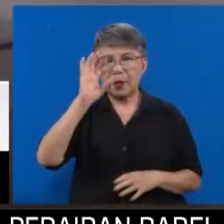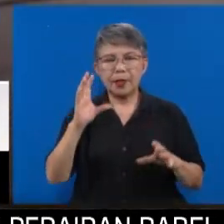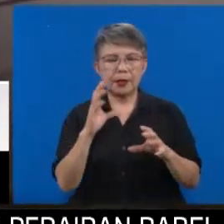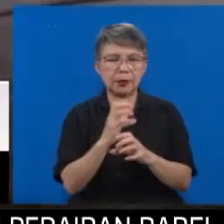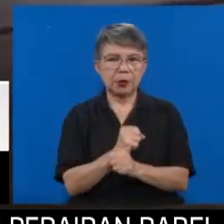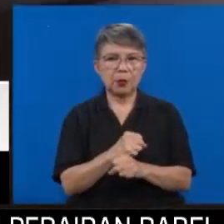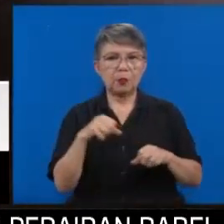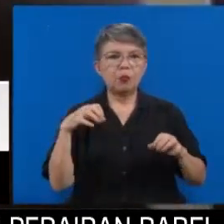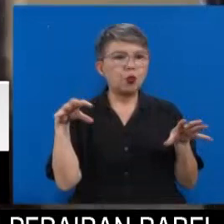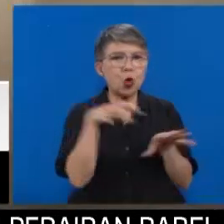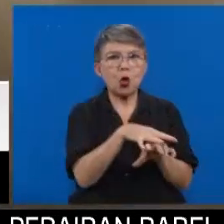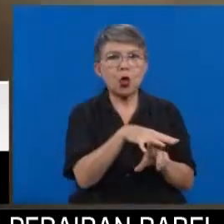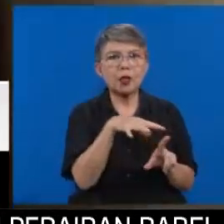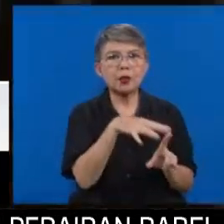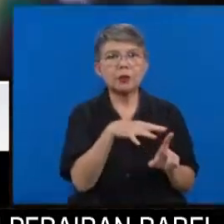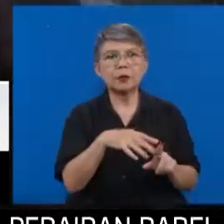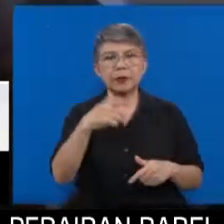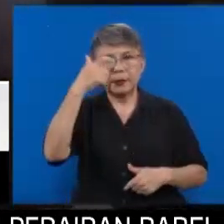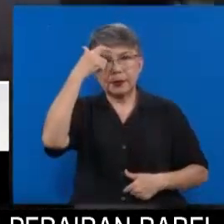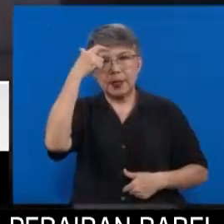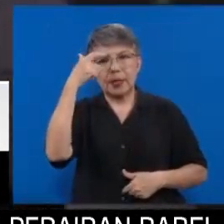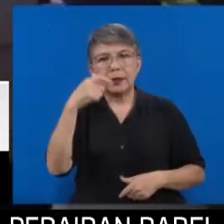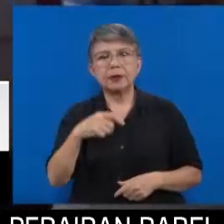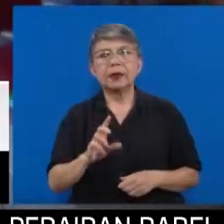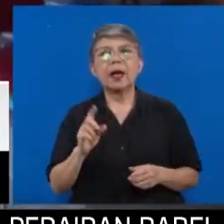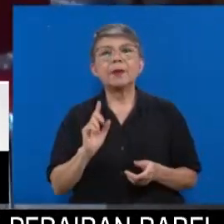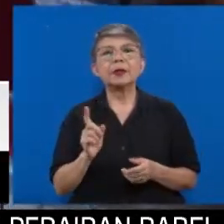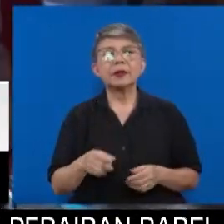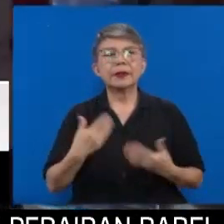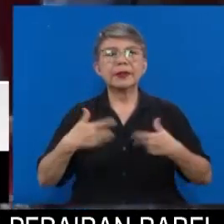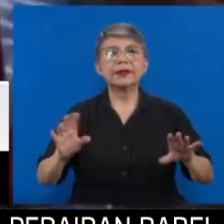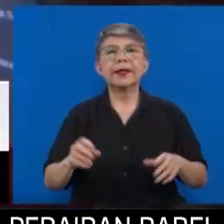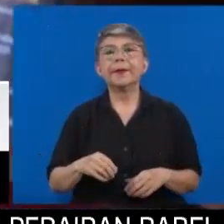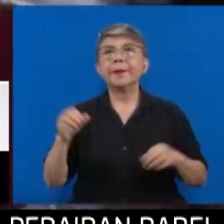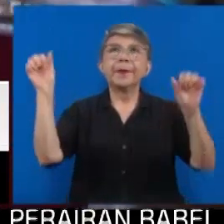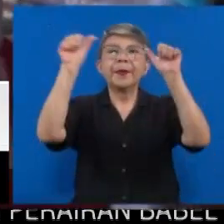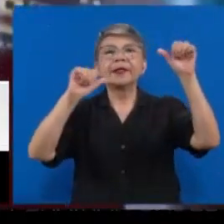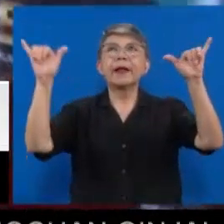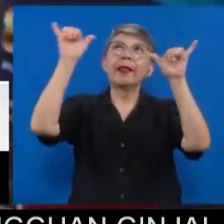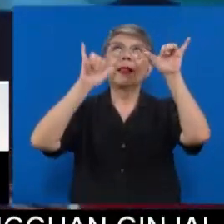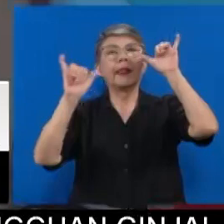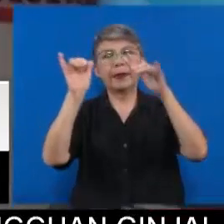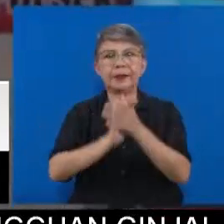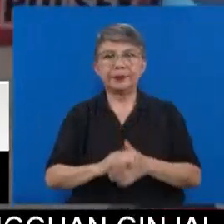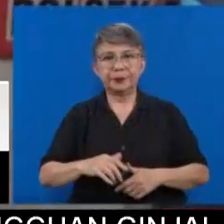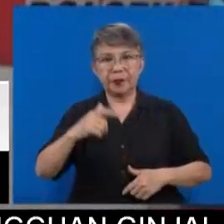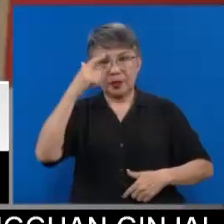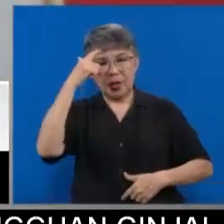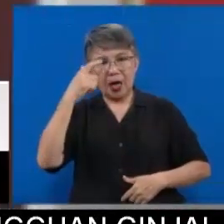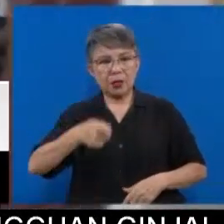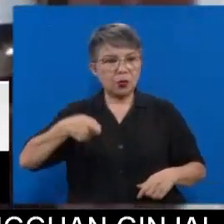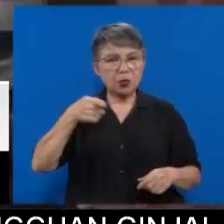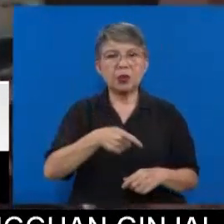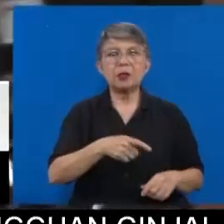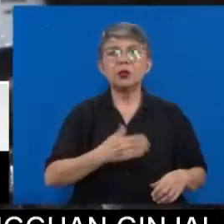menyimpulkan pengeroyokan dilakukan para tersangka pelaku setelah melangsungkan pesta minuman keras. Tersangka menuding korban sering ingkar